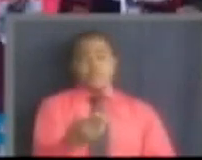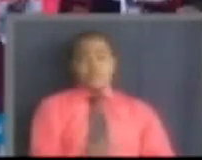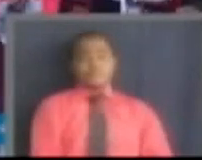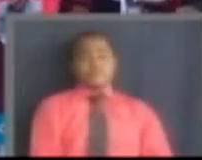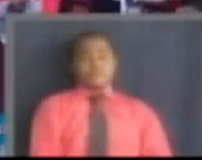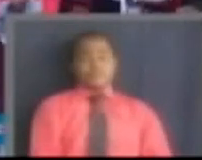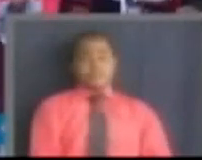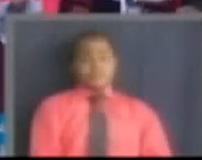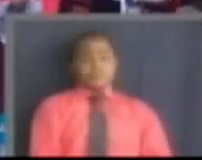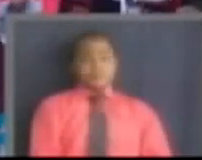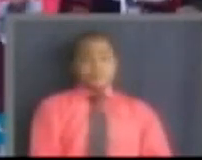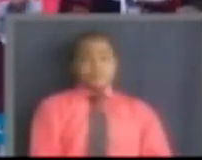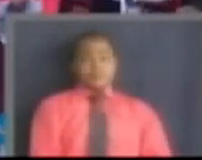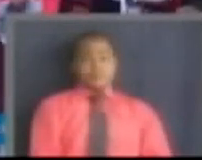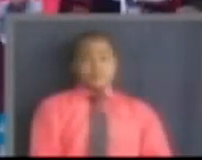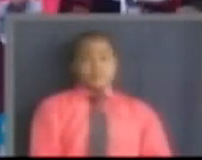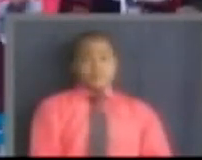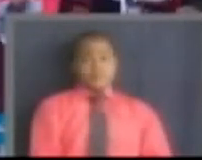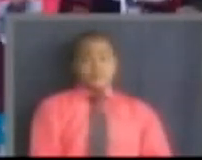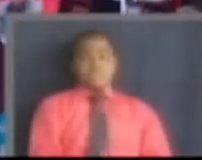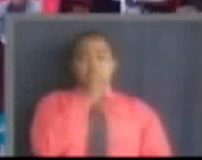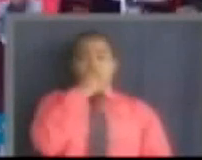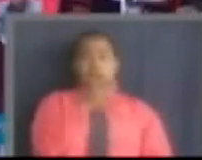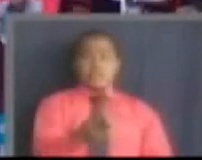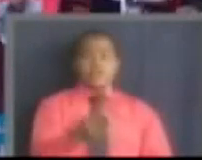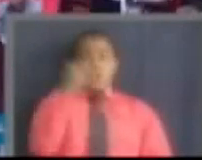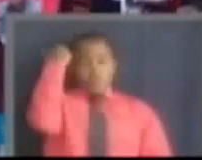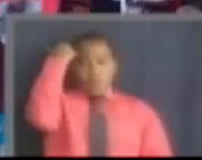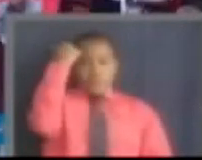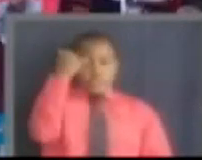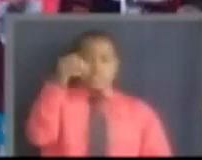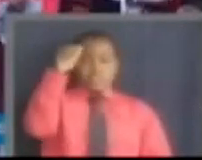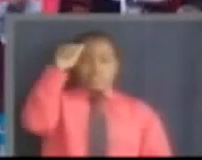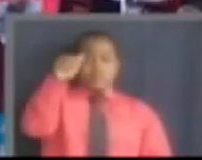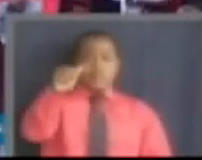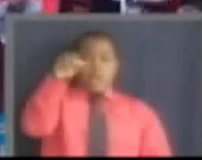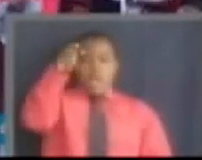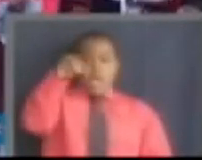Umenipa mimi hapa. Taarifa kwa mheshimiwa Ave Maria. Hai.